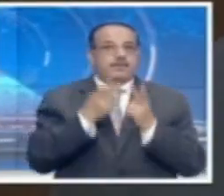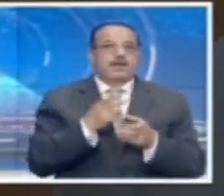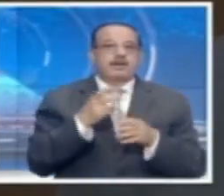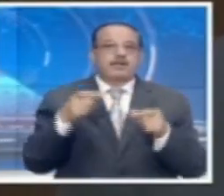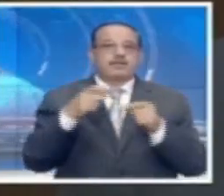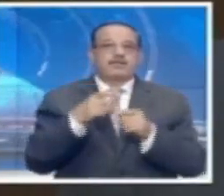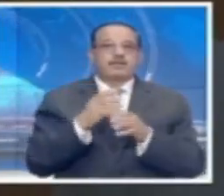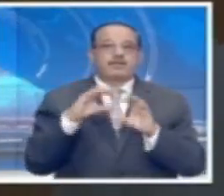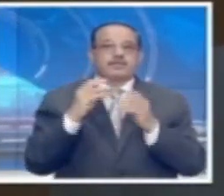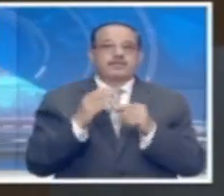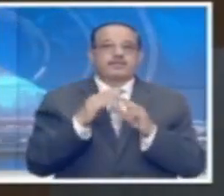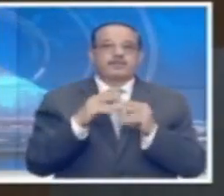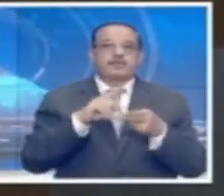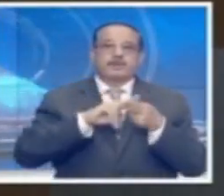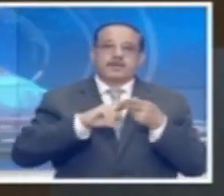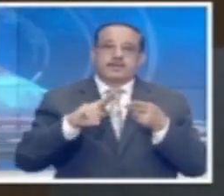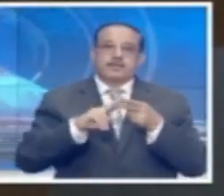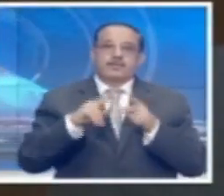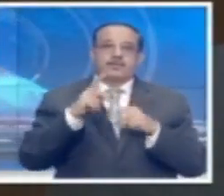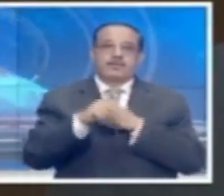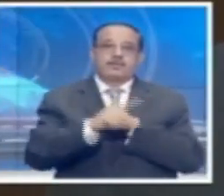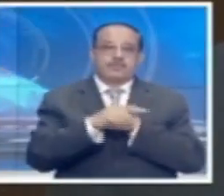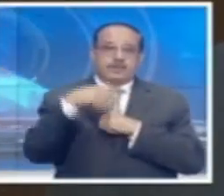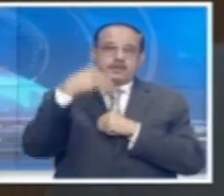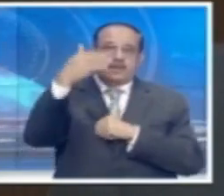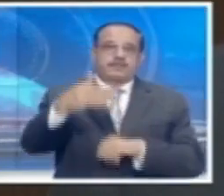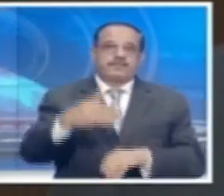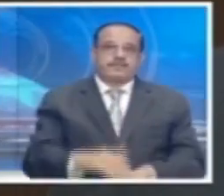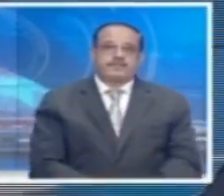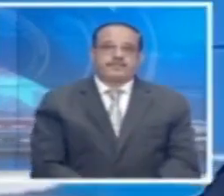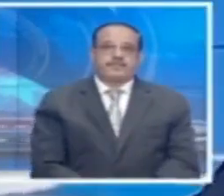اجتماع للفصائل في مصر الأسبوع المقبل.